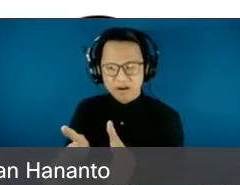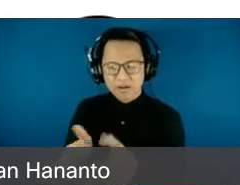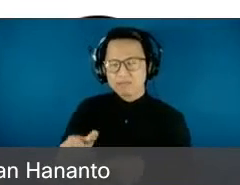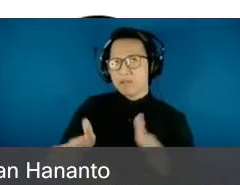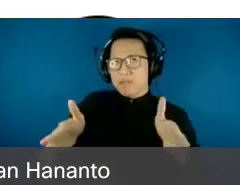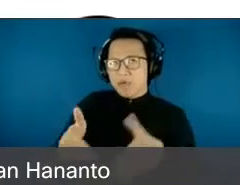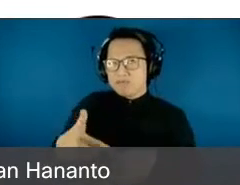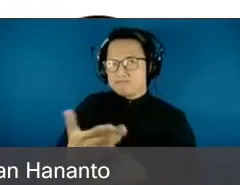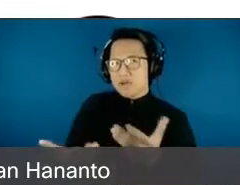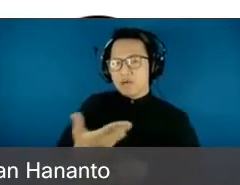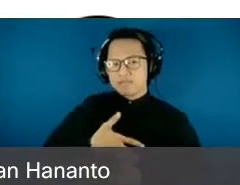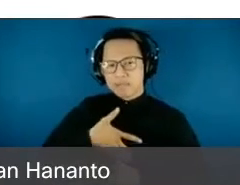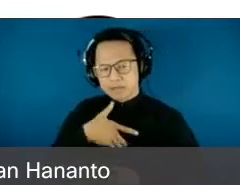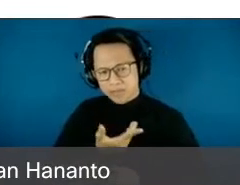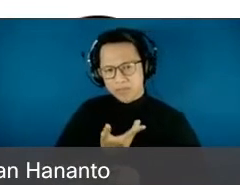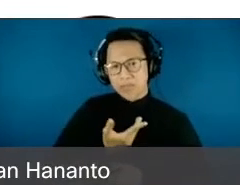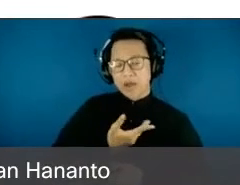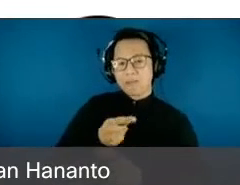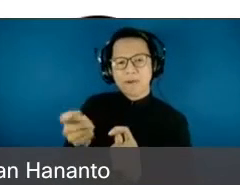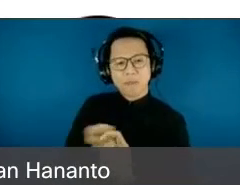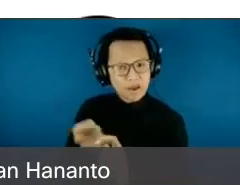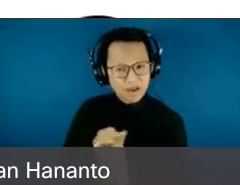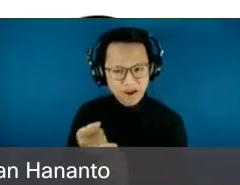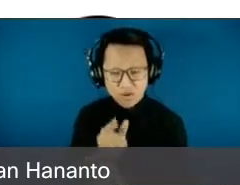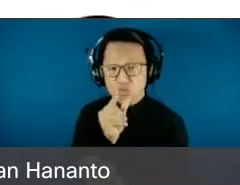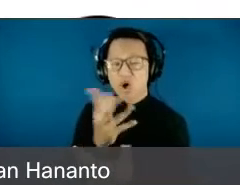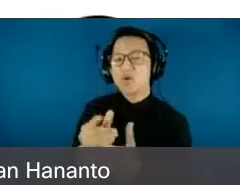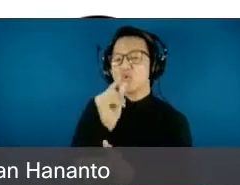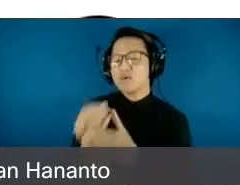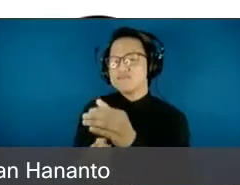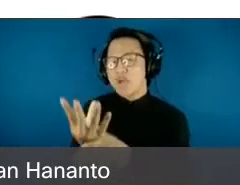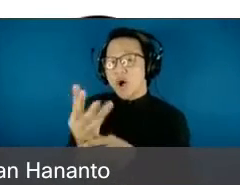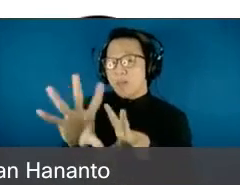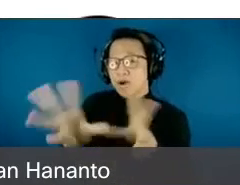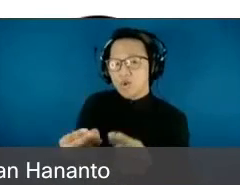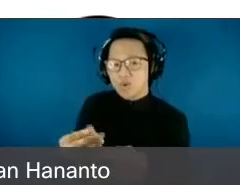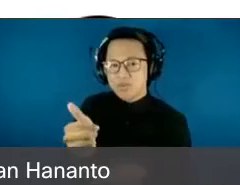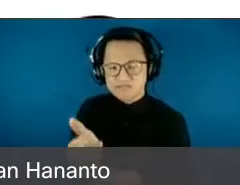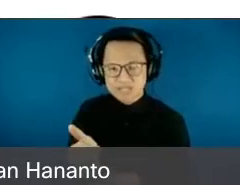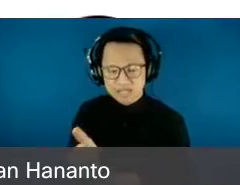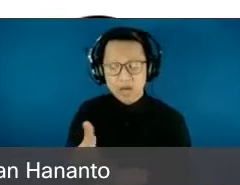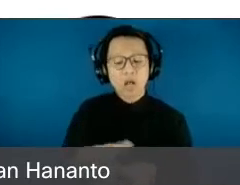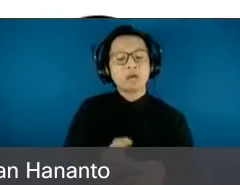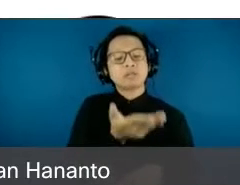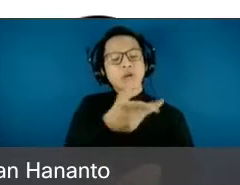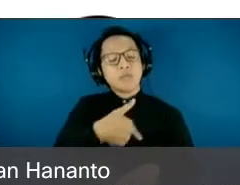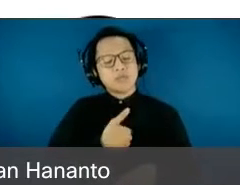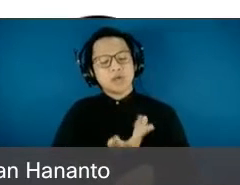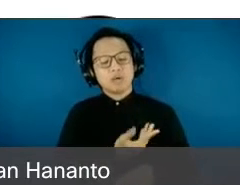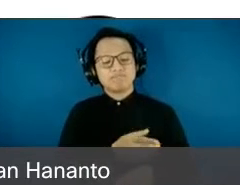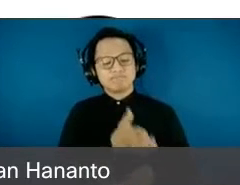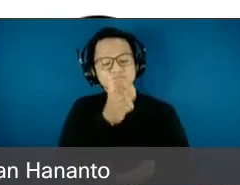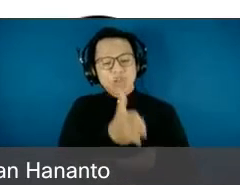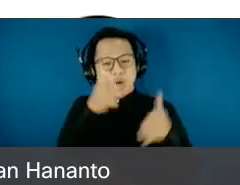yang mereka rasa perlu dilakukan perbaikan untuk bisa menjadi lebih inklusif, dan di sana mereka bisa menentukan prioritas apa yang